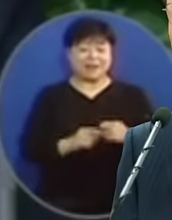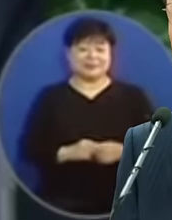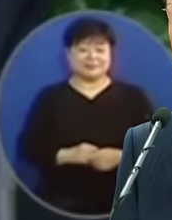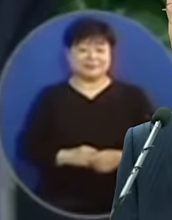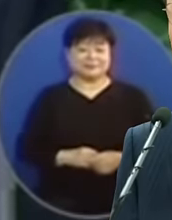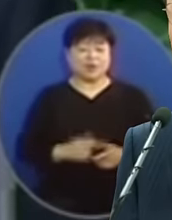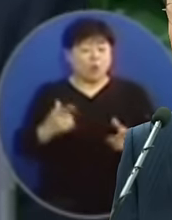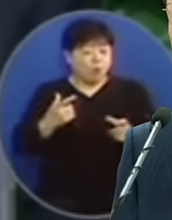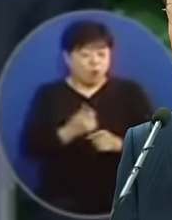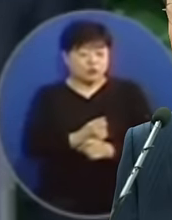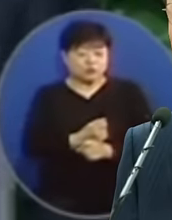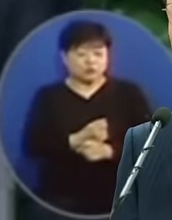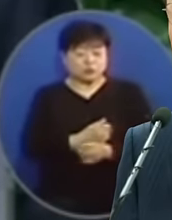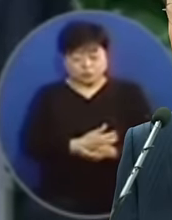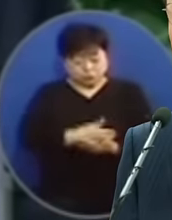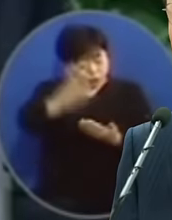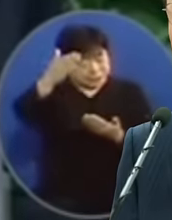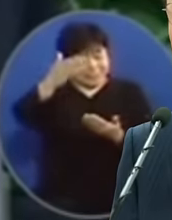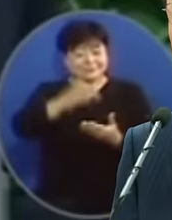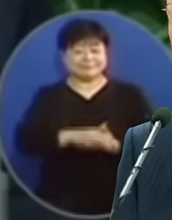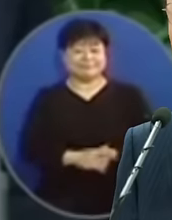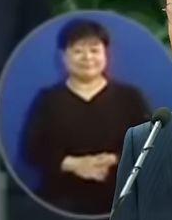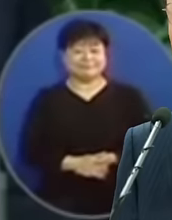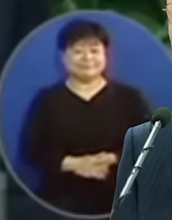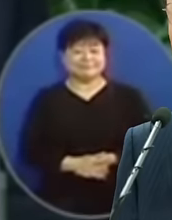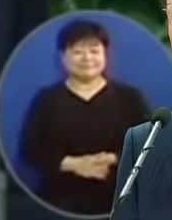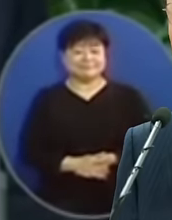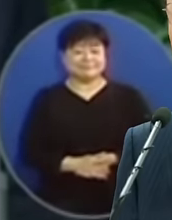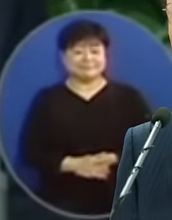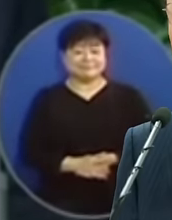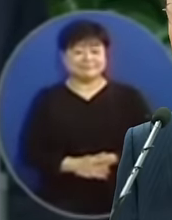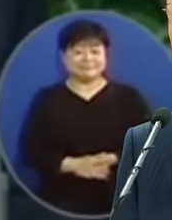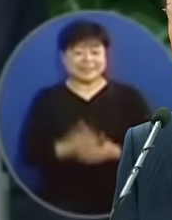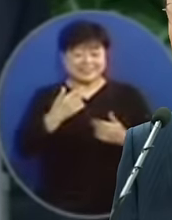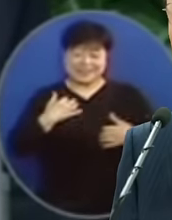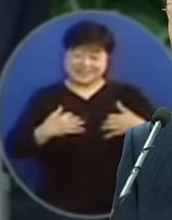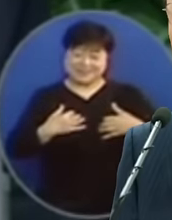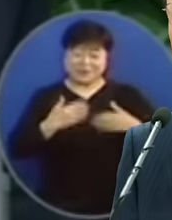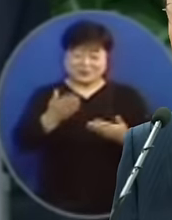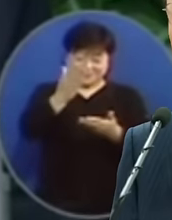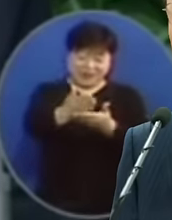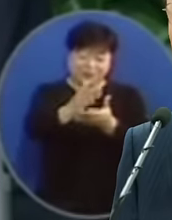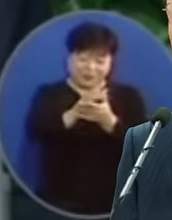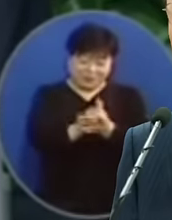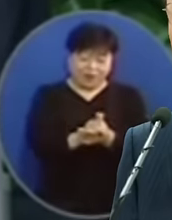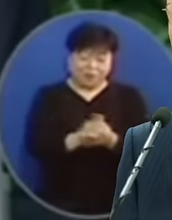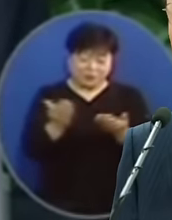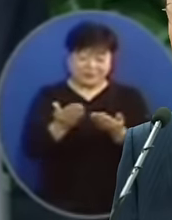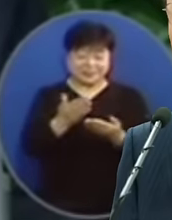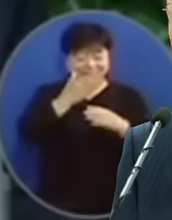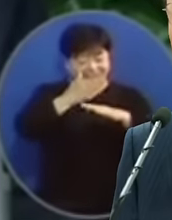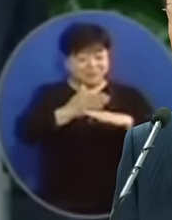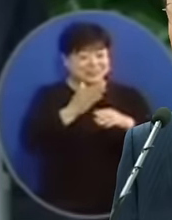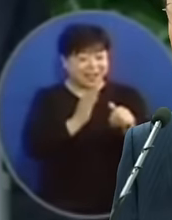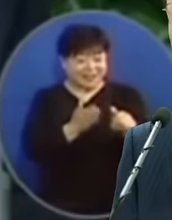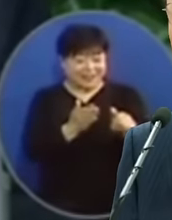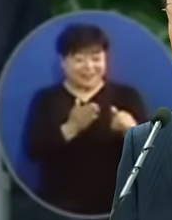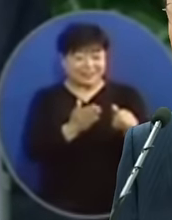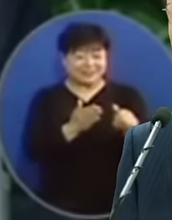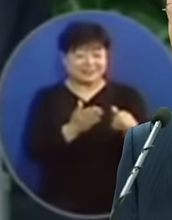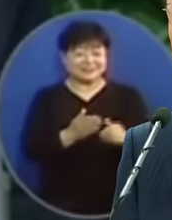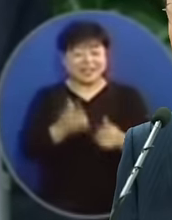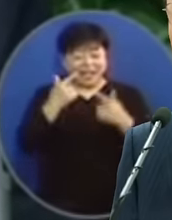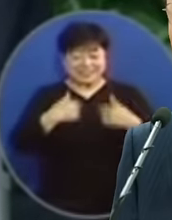여러분을 원수를 쫓아내는 것입니다. 항상 기뻐하고 쉬지 말고 기도하고 범사에 감사하라.